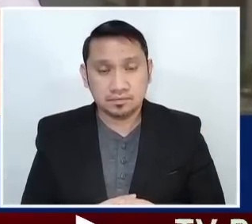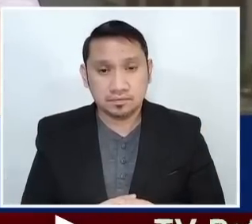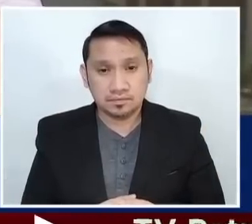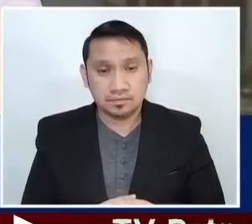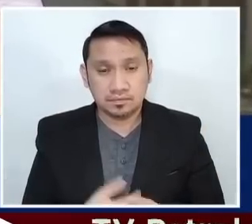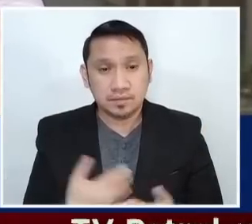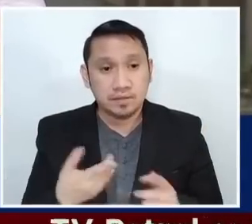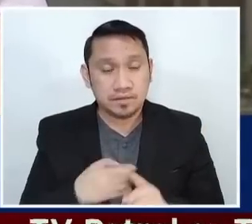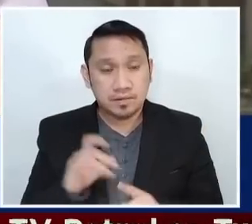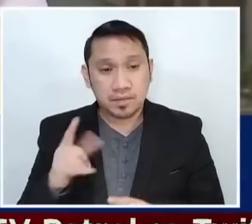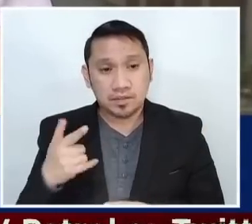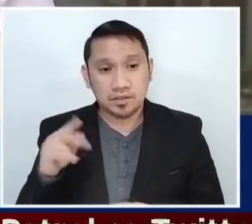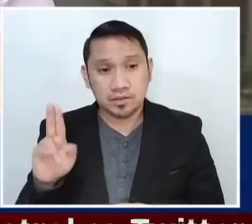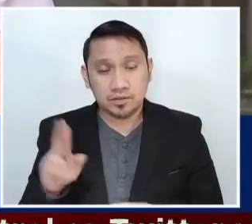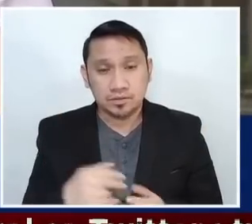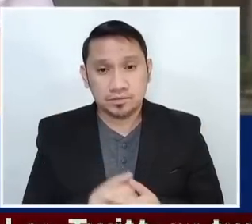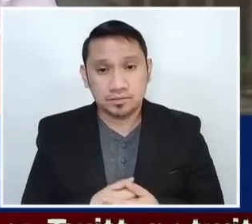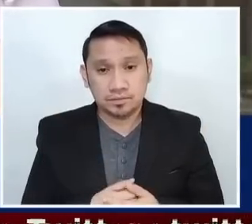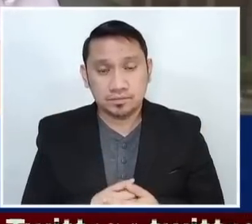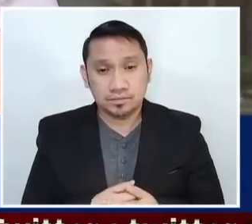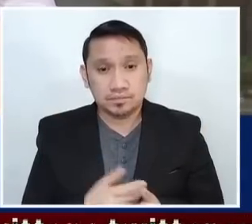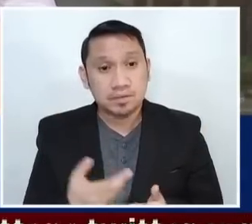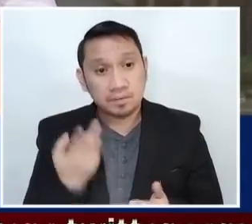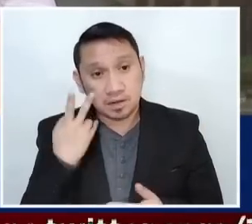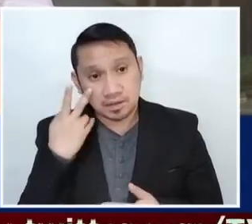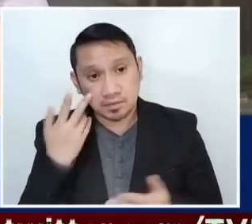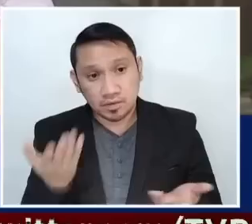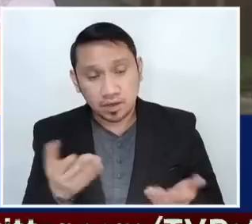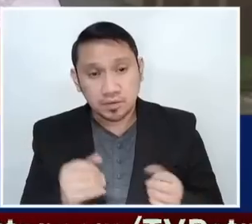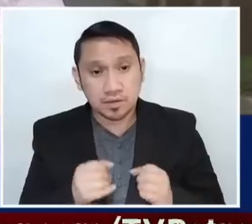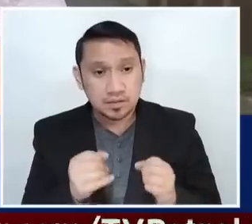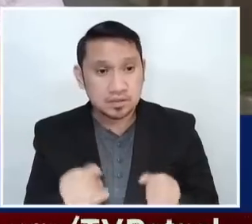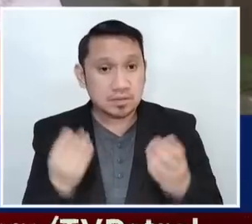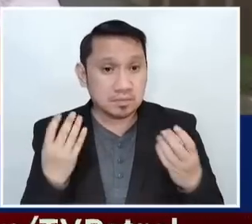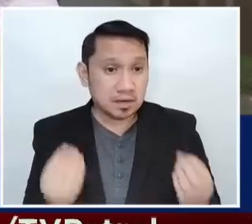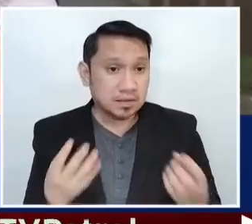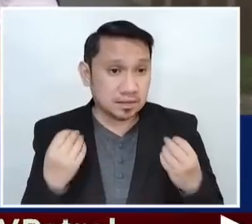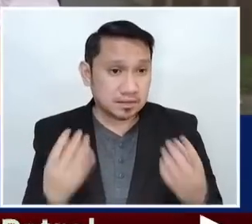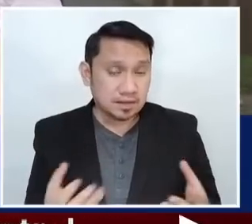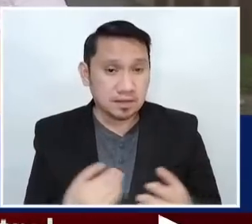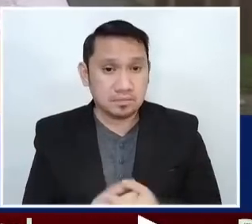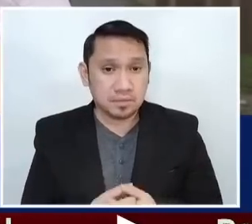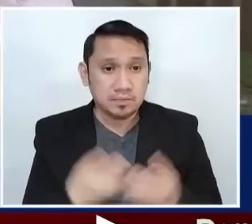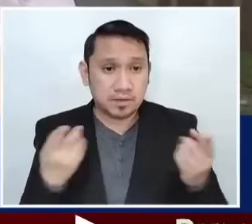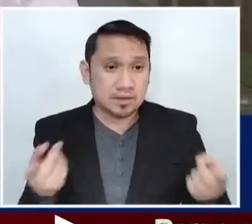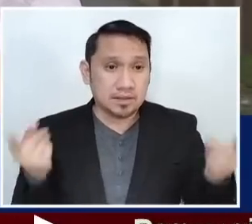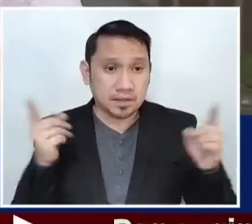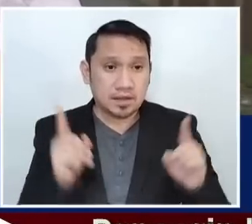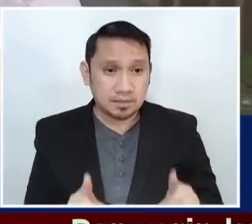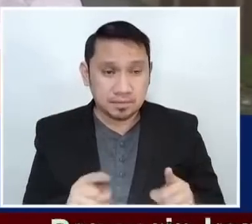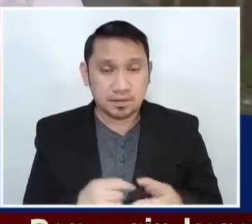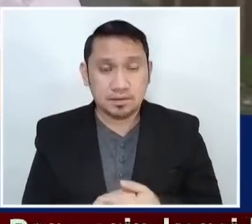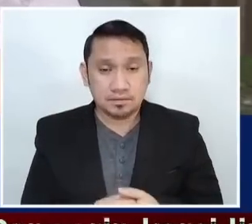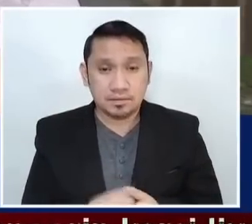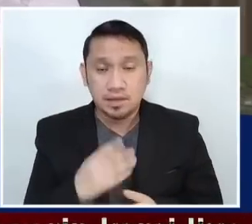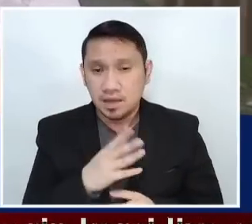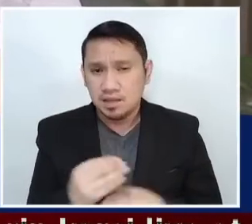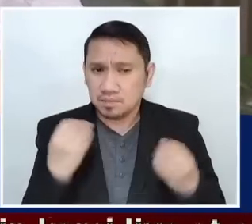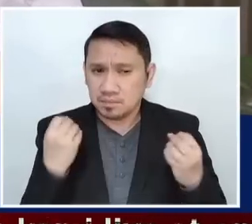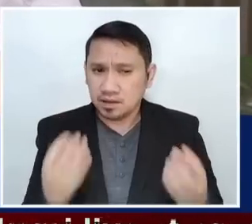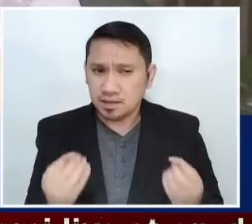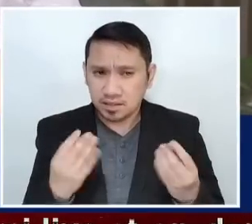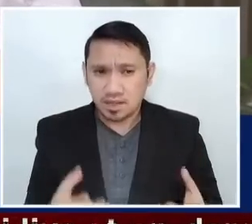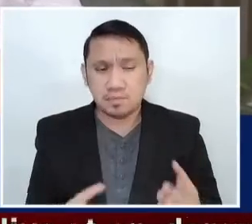local government unit. Sabihin sakaling iyon, maaaring marami na ang mga naging insidente o kaya ay marami ring